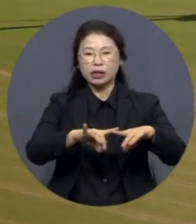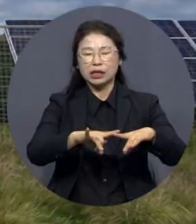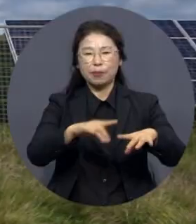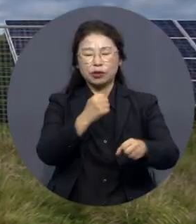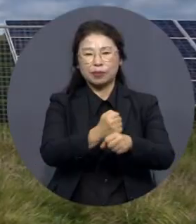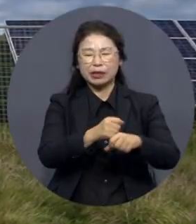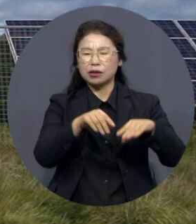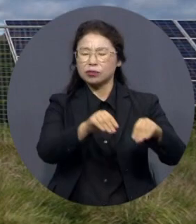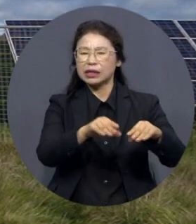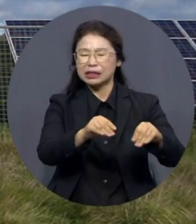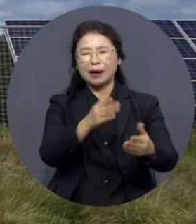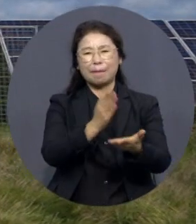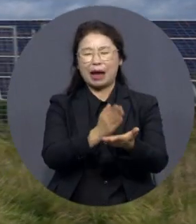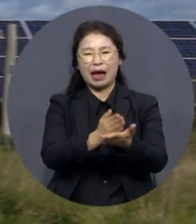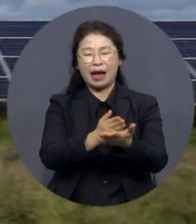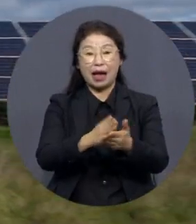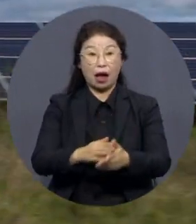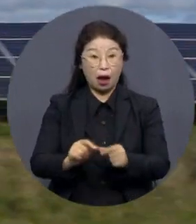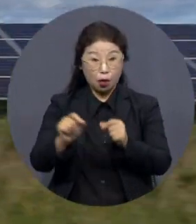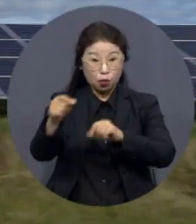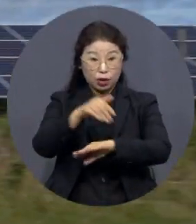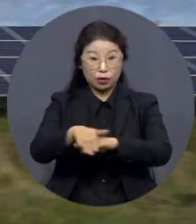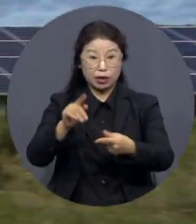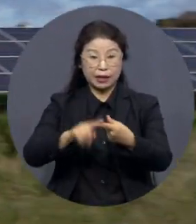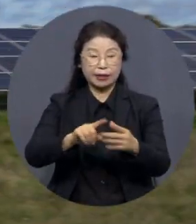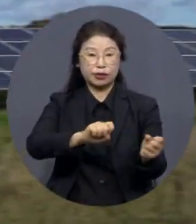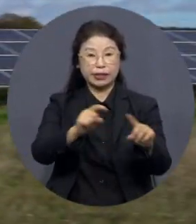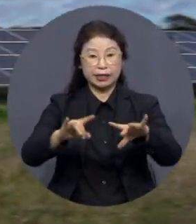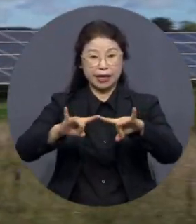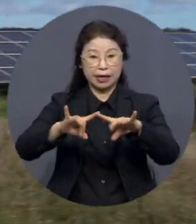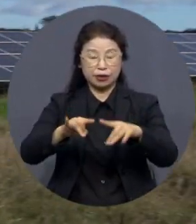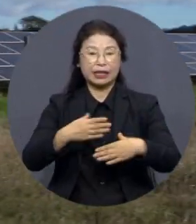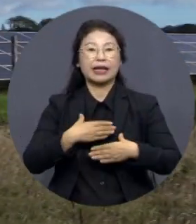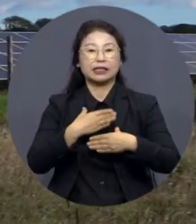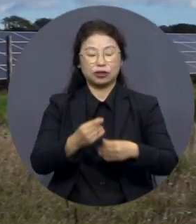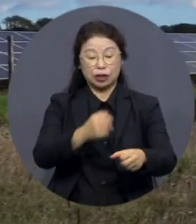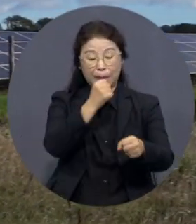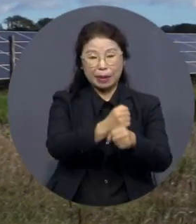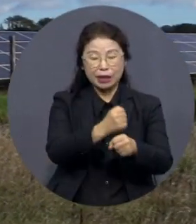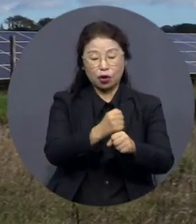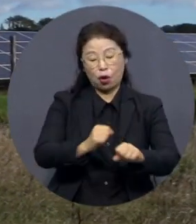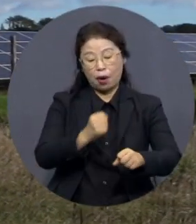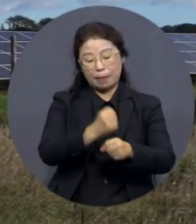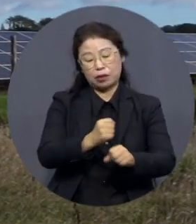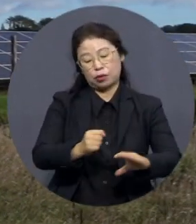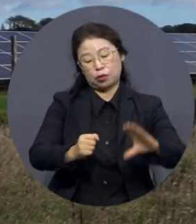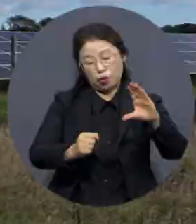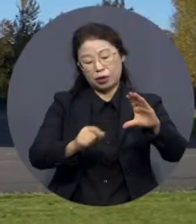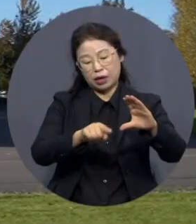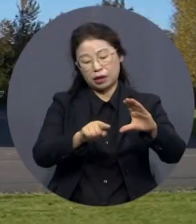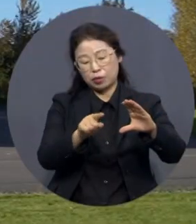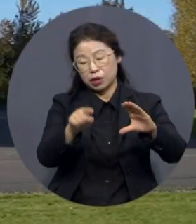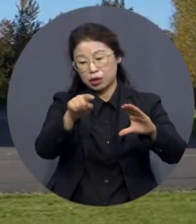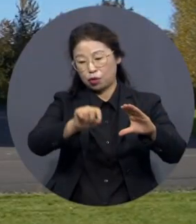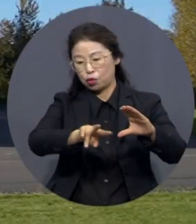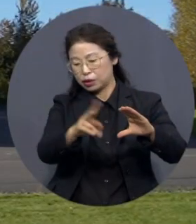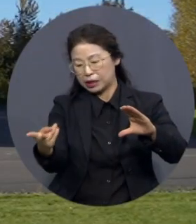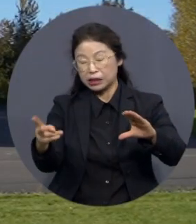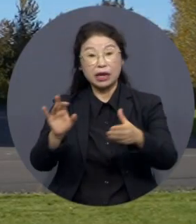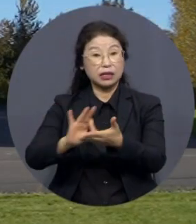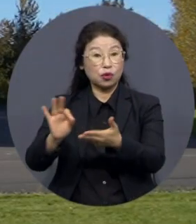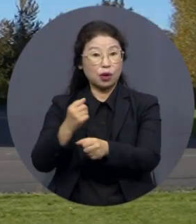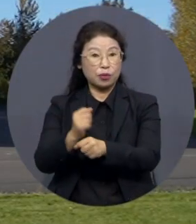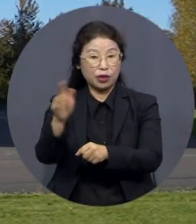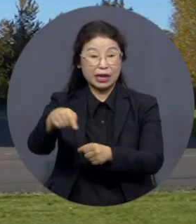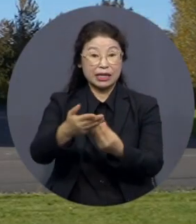있습니다. 장기적으로는 재생에너지의 안정적인 수요처를 확보할 수 있습니다.